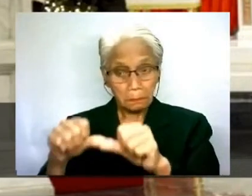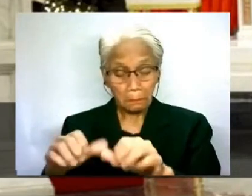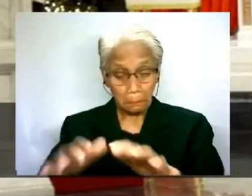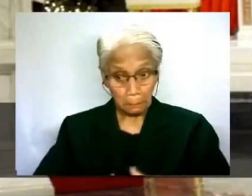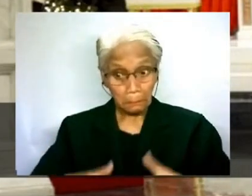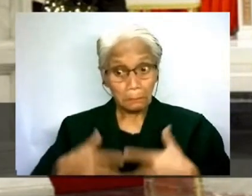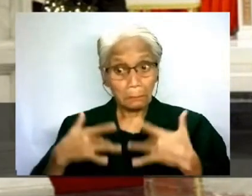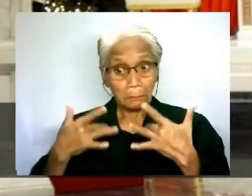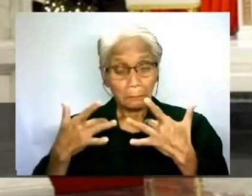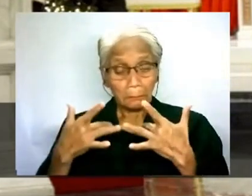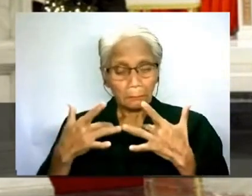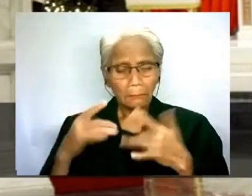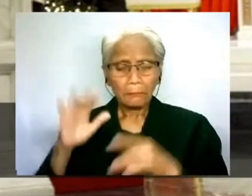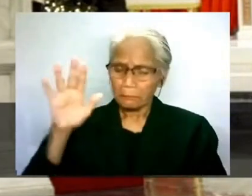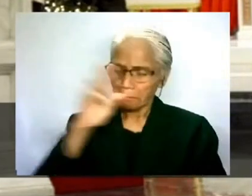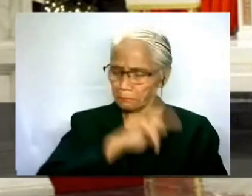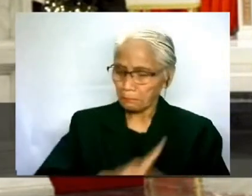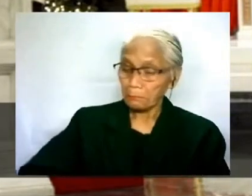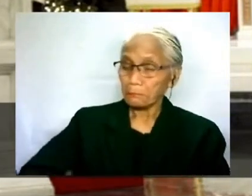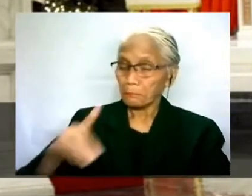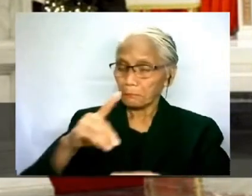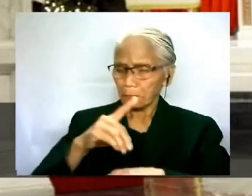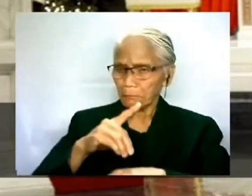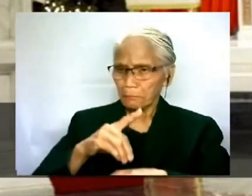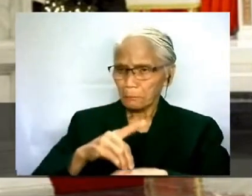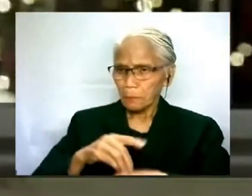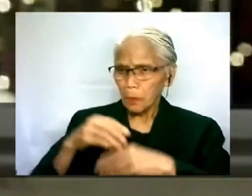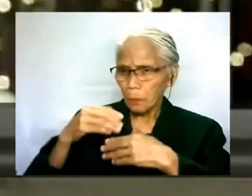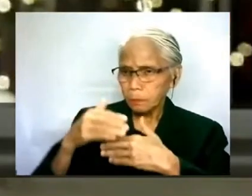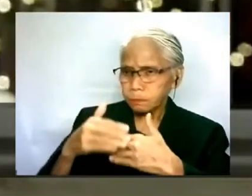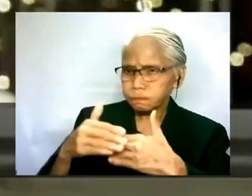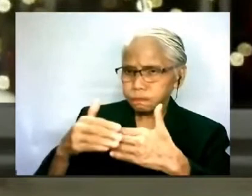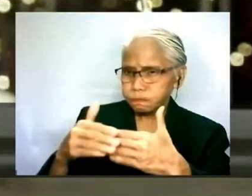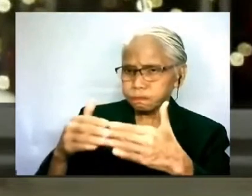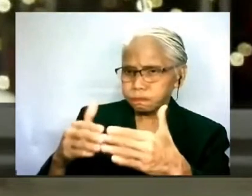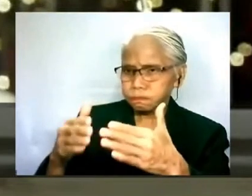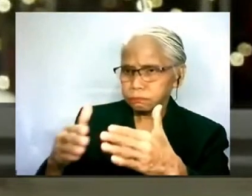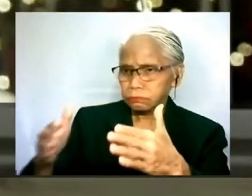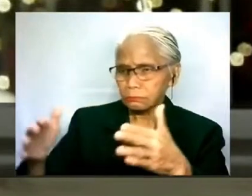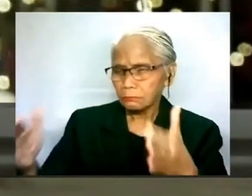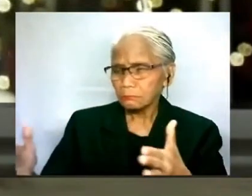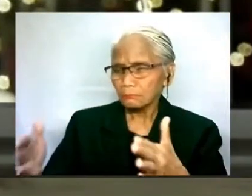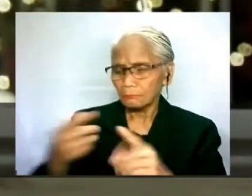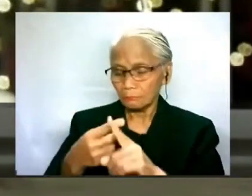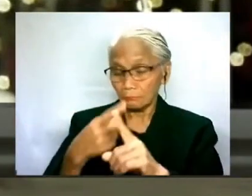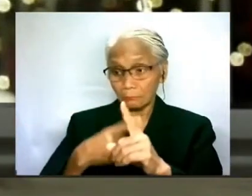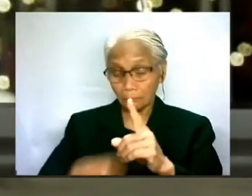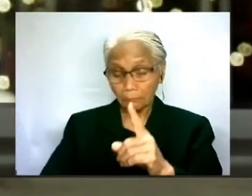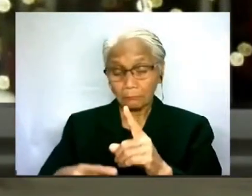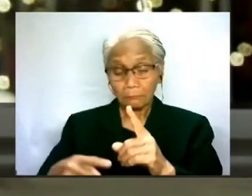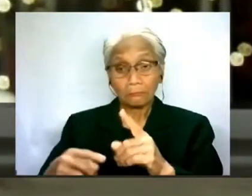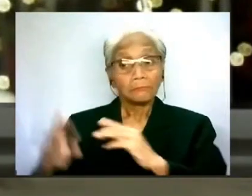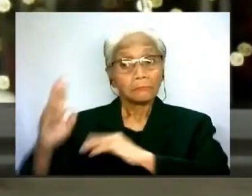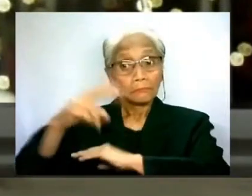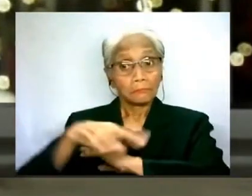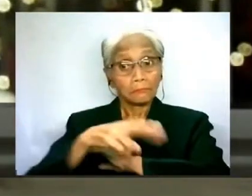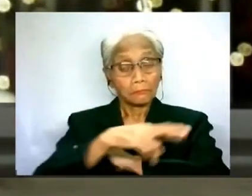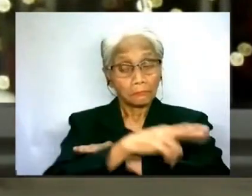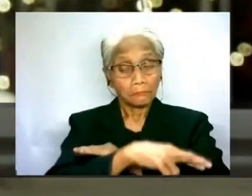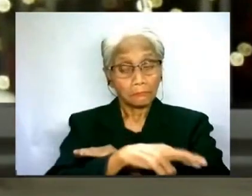kanyang kaharian ay palawak ng palawak mula sa ilog Euphrates sa daigdig